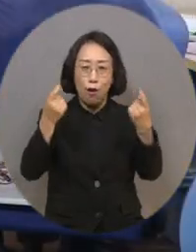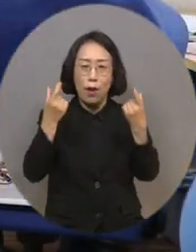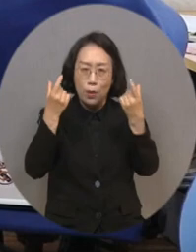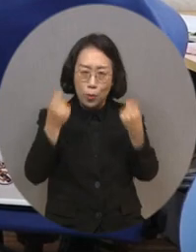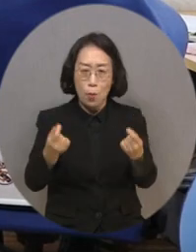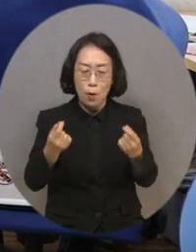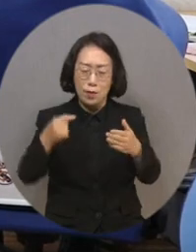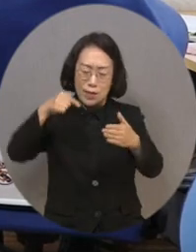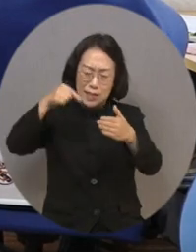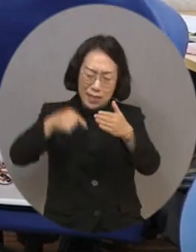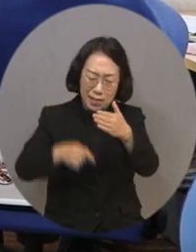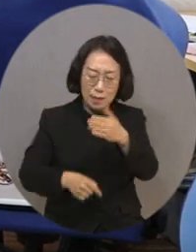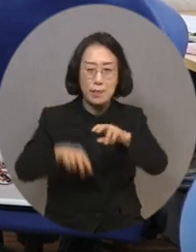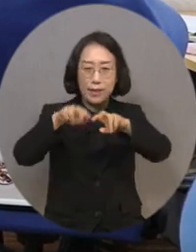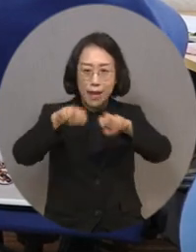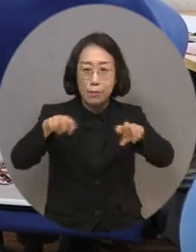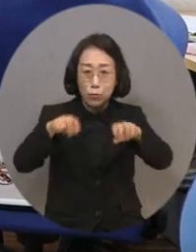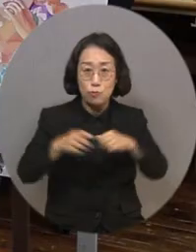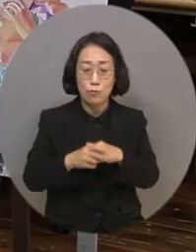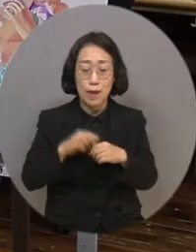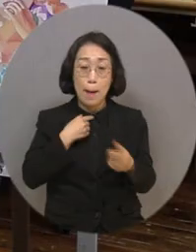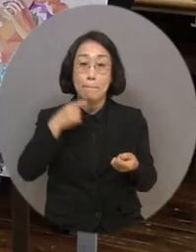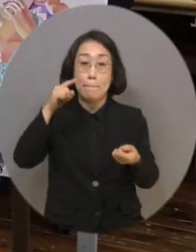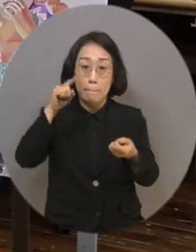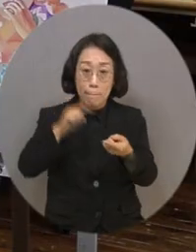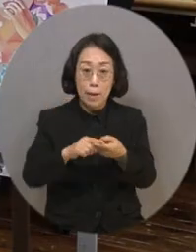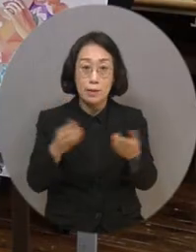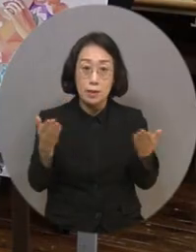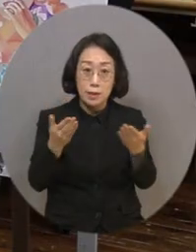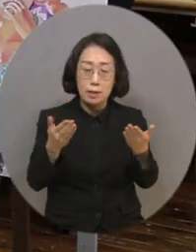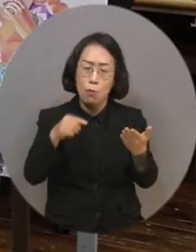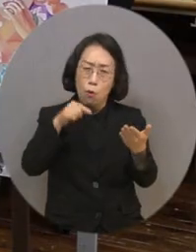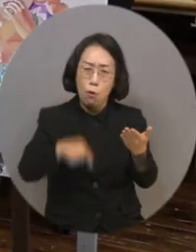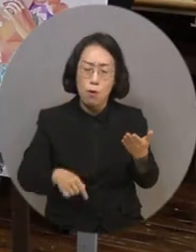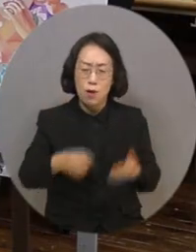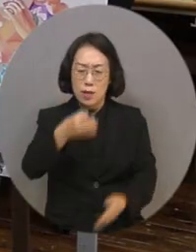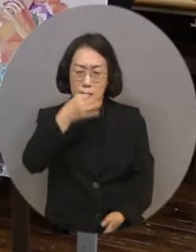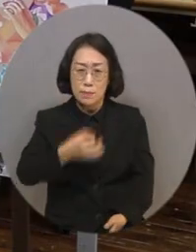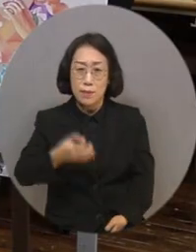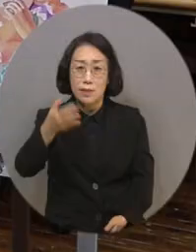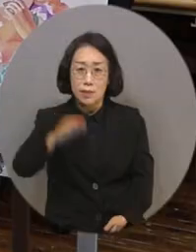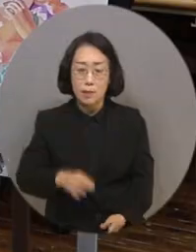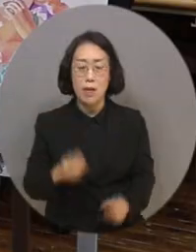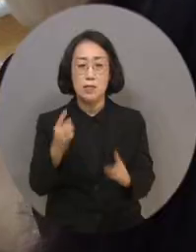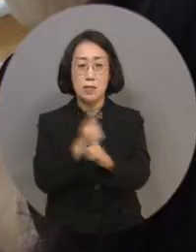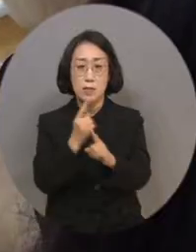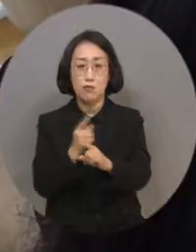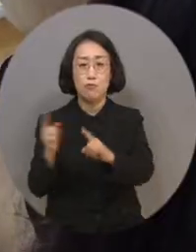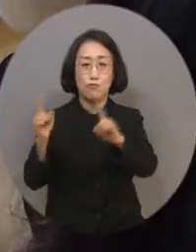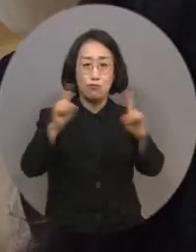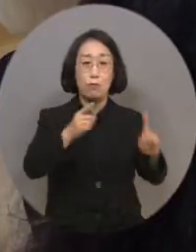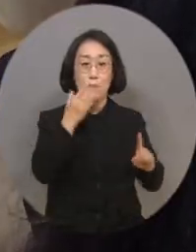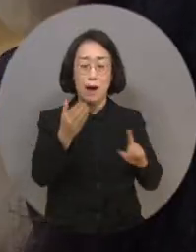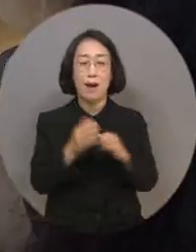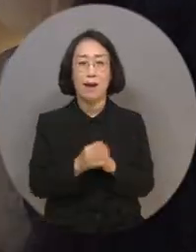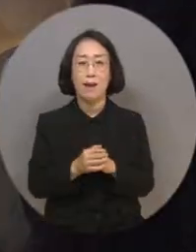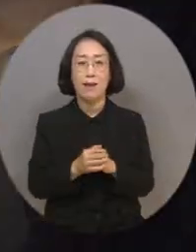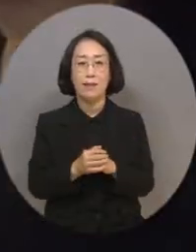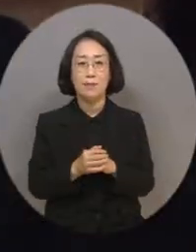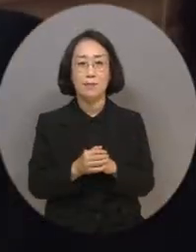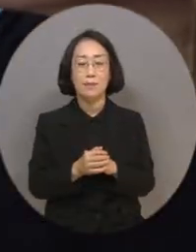떠납니다. 자신과 만나는 일은 괴롭기도 하지만 치유가 되기도 합니다.